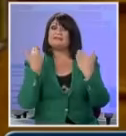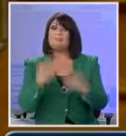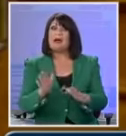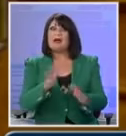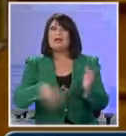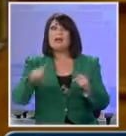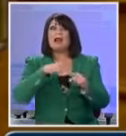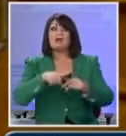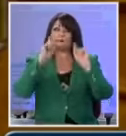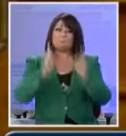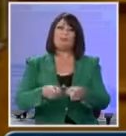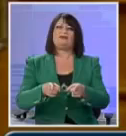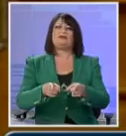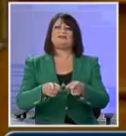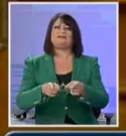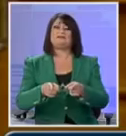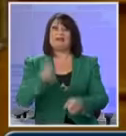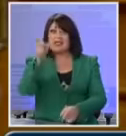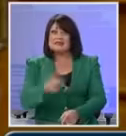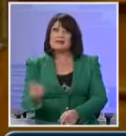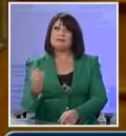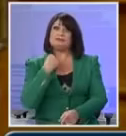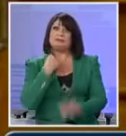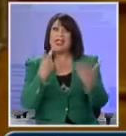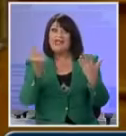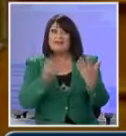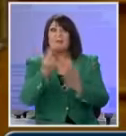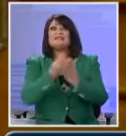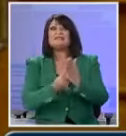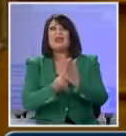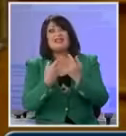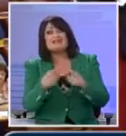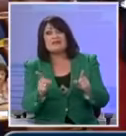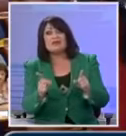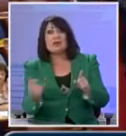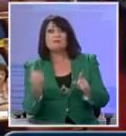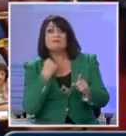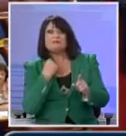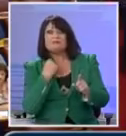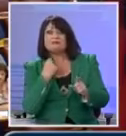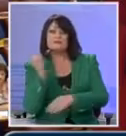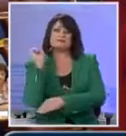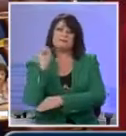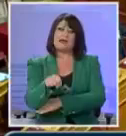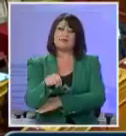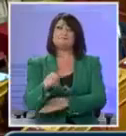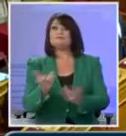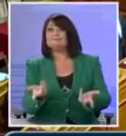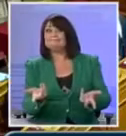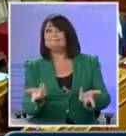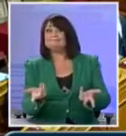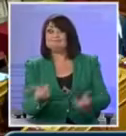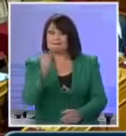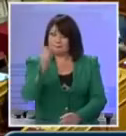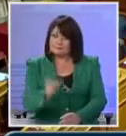ελληνικός λαός απεφάνθει και χάσατε με 7,5 μονάδες χάσατε πανηγυρικά μπορεί να